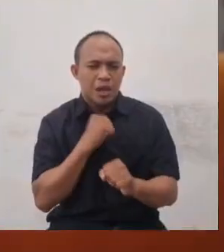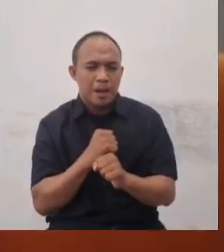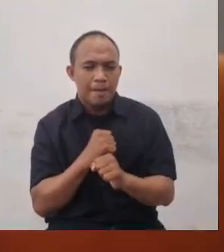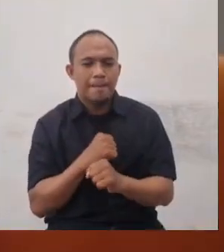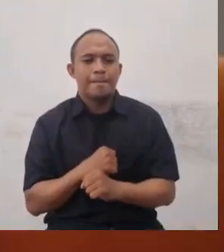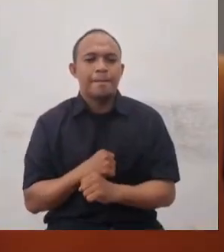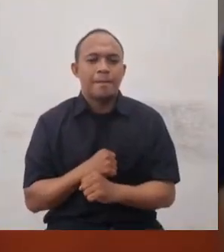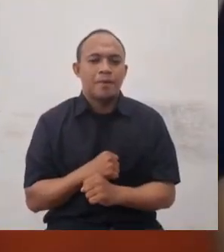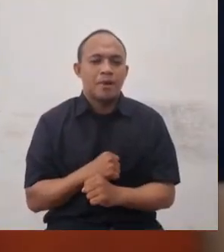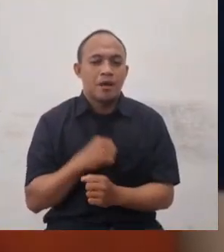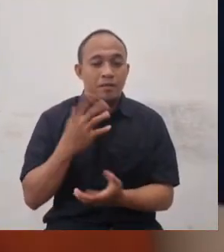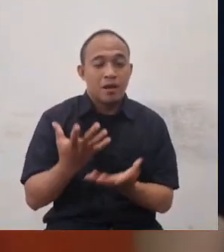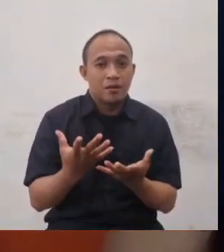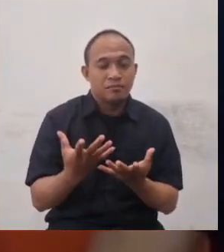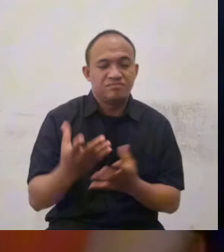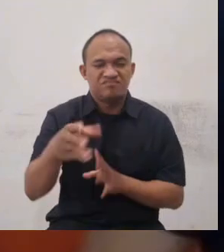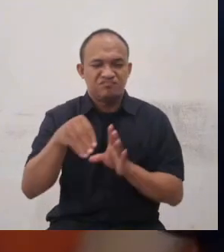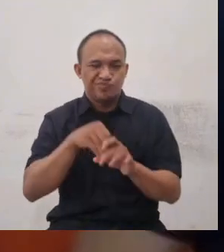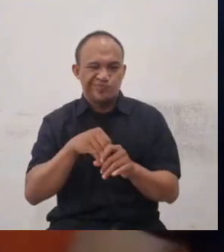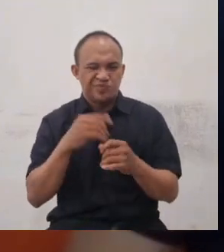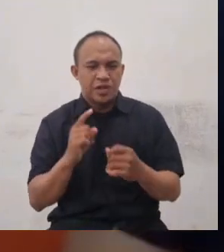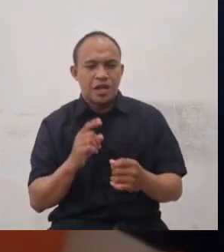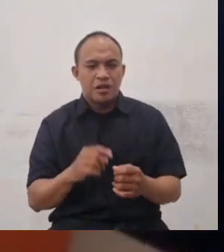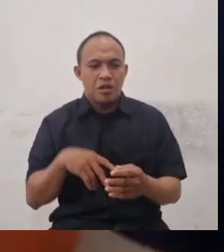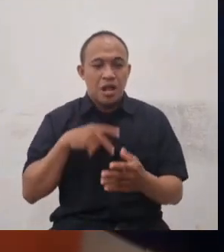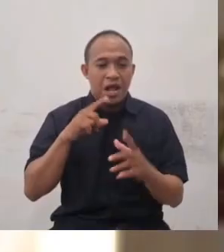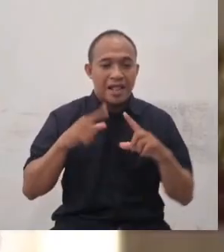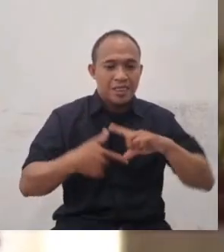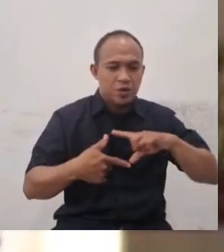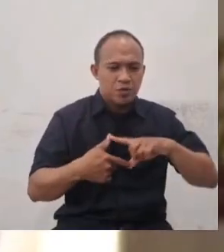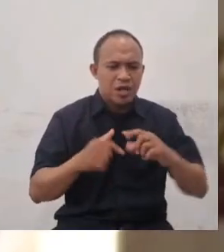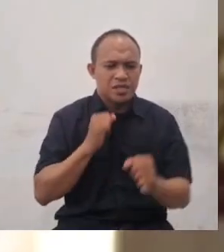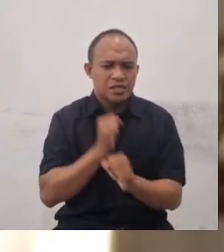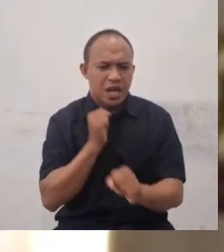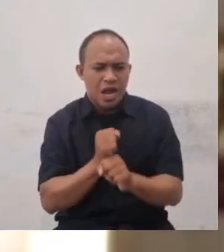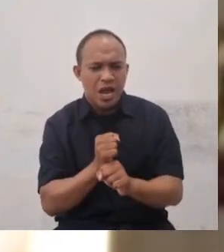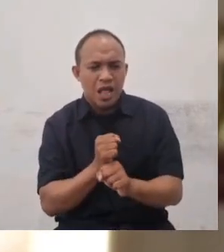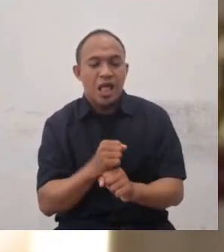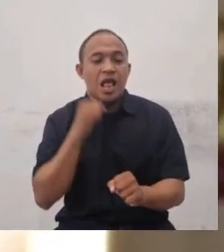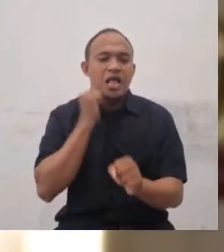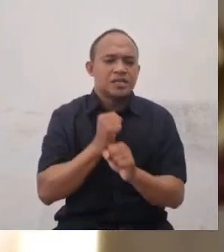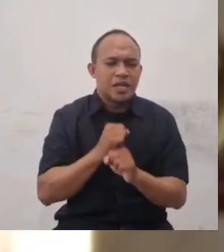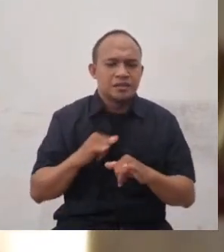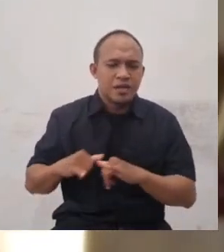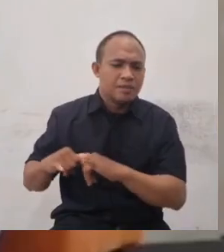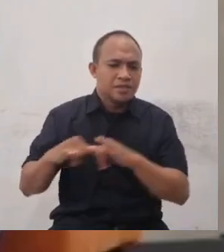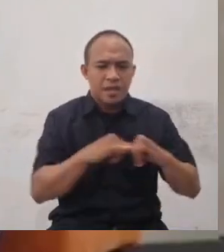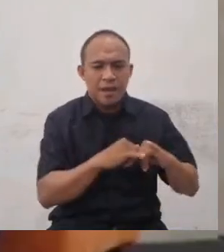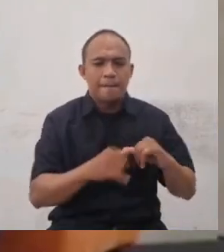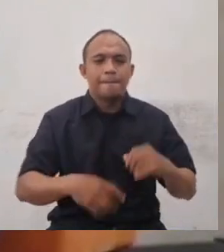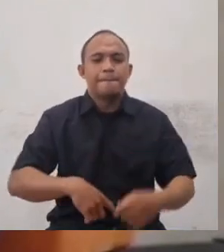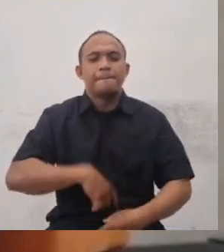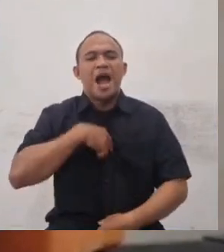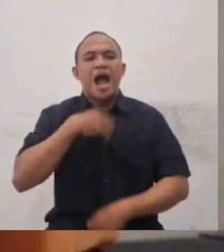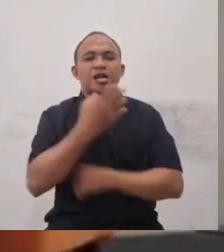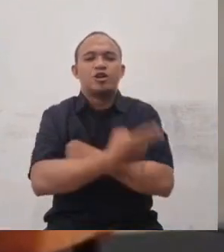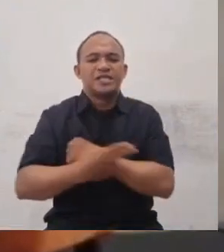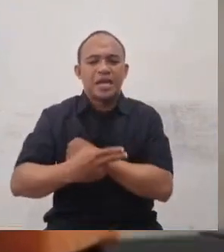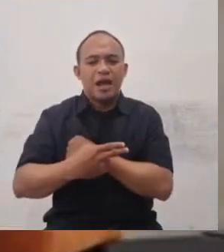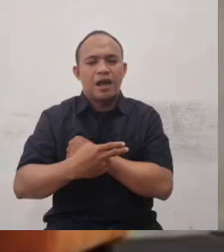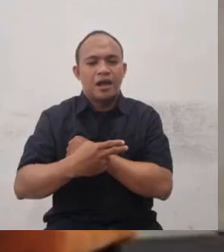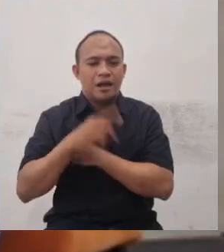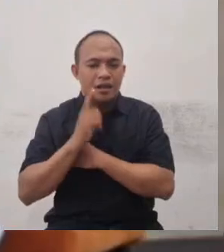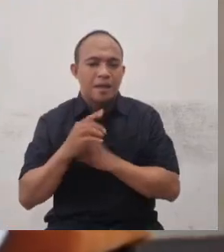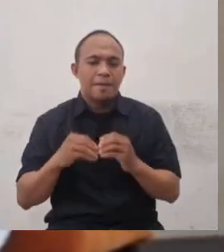Prakerja. Rudy mengatakan tim pelaksana program Kartu Prakerja telah bekerja sama dengan Bank Negara Indonesia atau